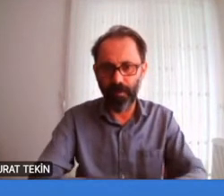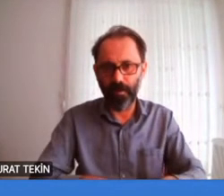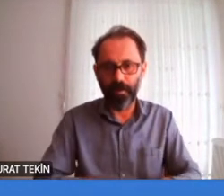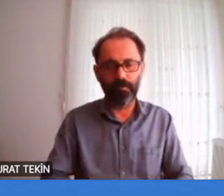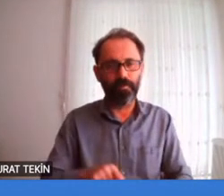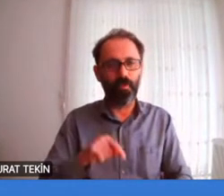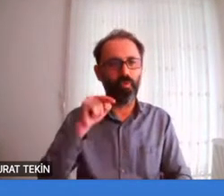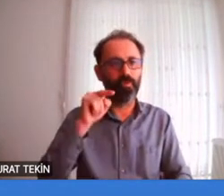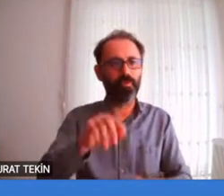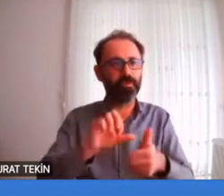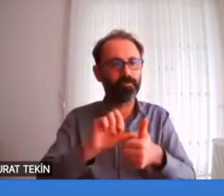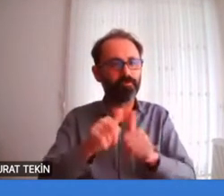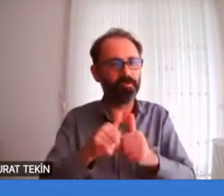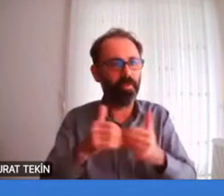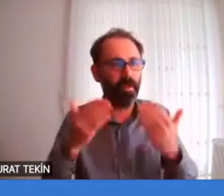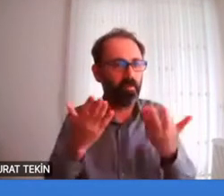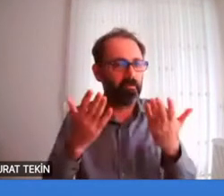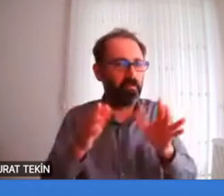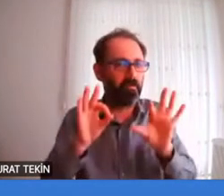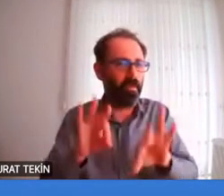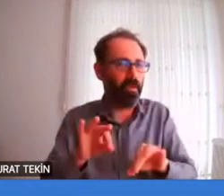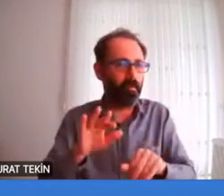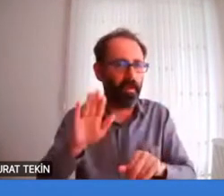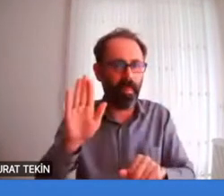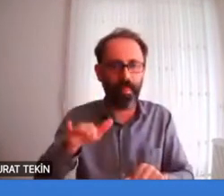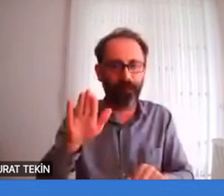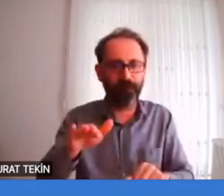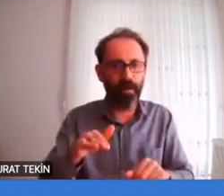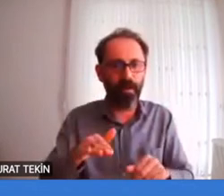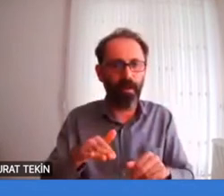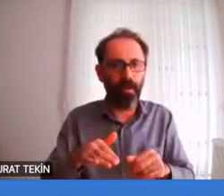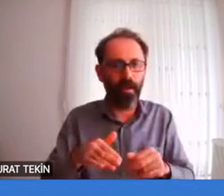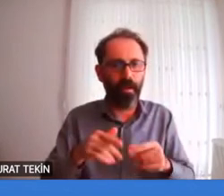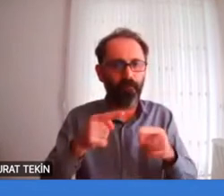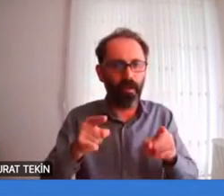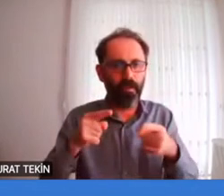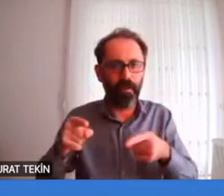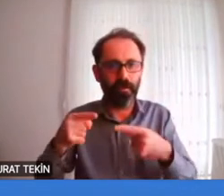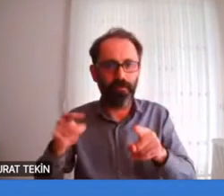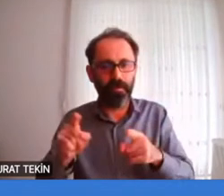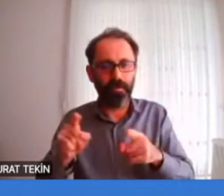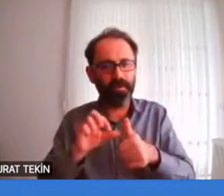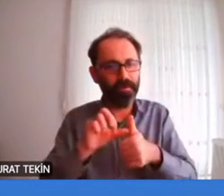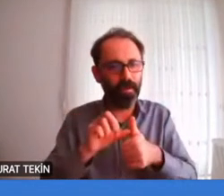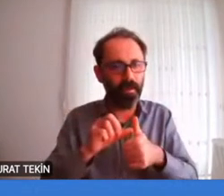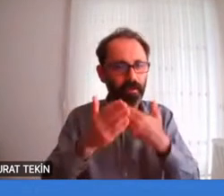başladınız diye de bir sorum var. Ayrı ayrı da cevap verebilirsiniz, tek tek de cevap verebilirsiniz. Nasıl arzu edersiniz?